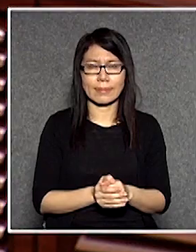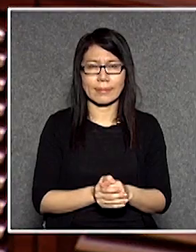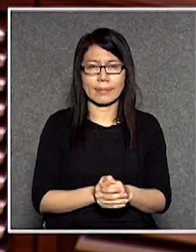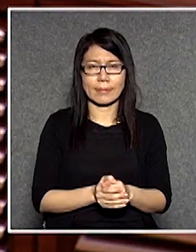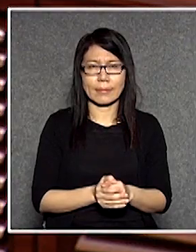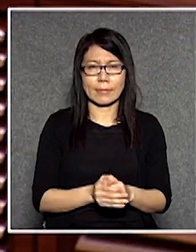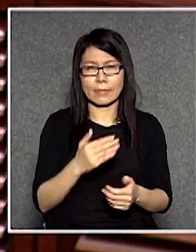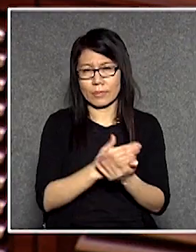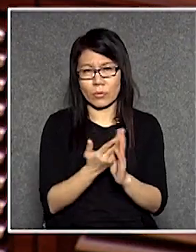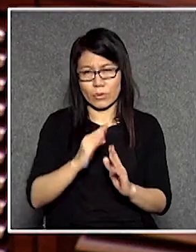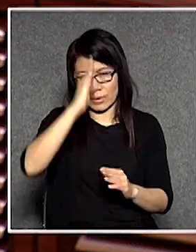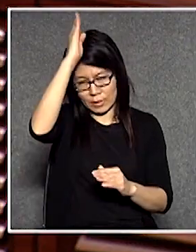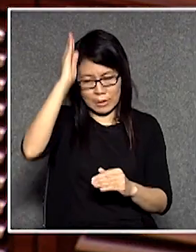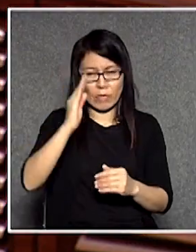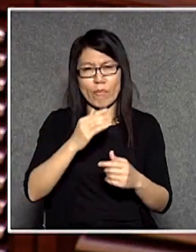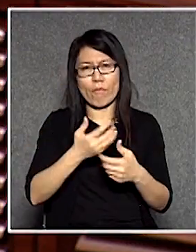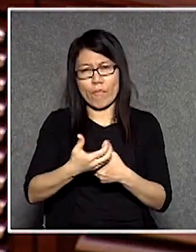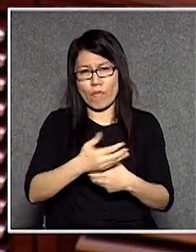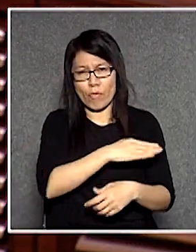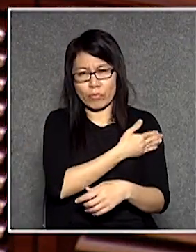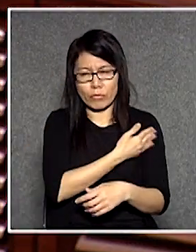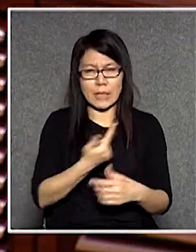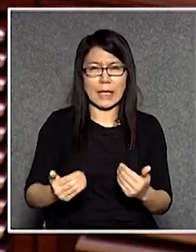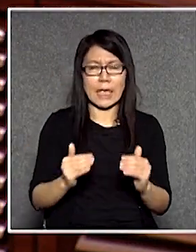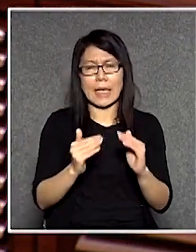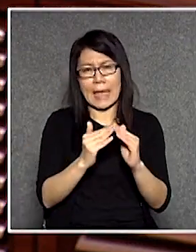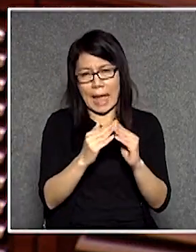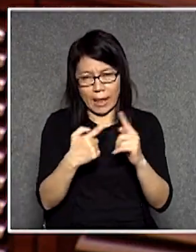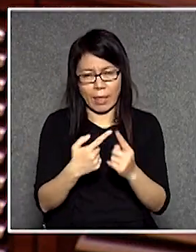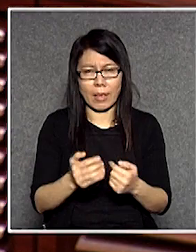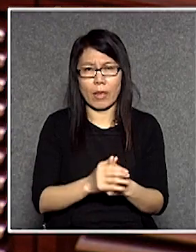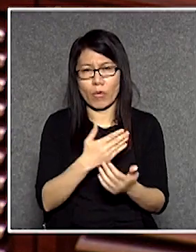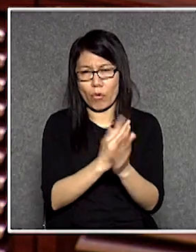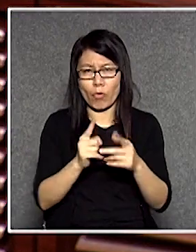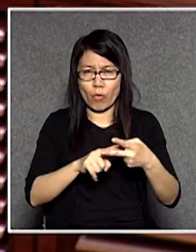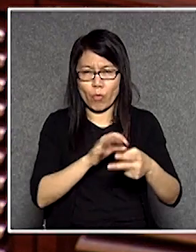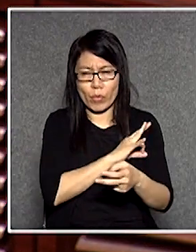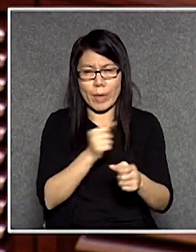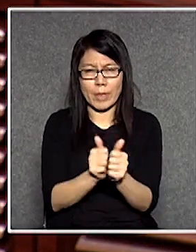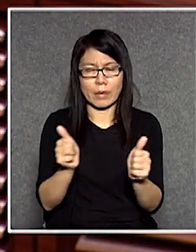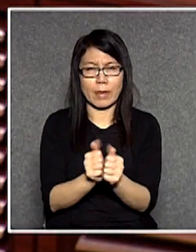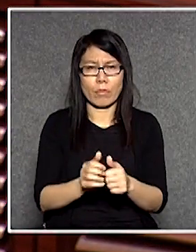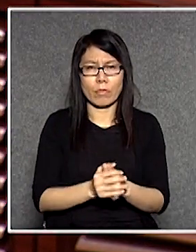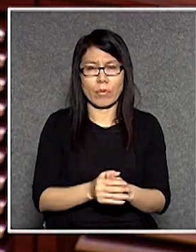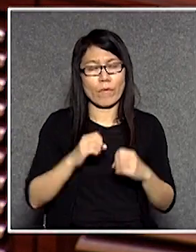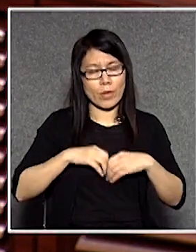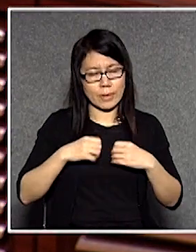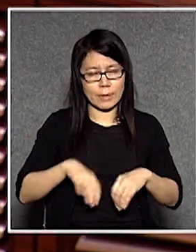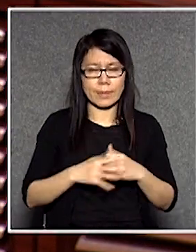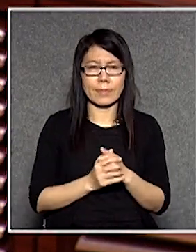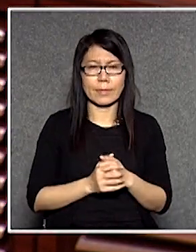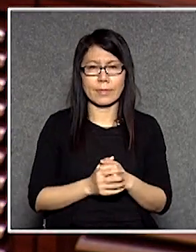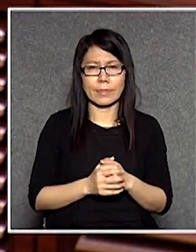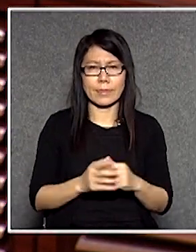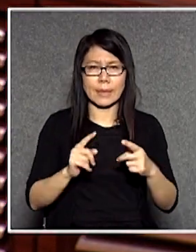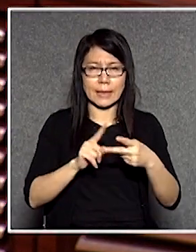各位消防員、各位消防員的家屬、各位工會的朋友，大家放心，我們民